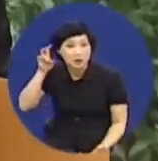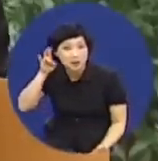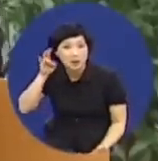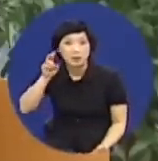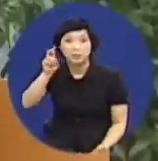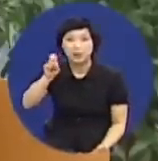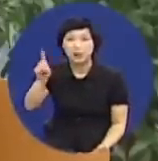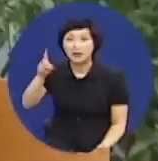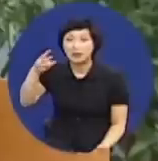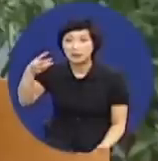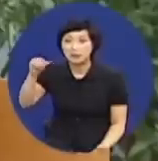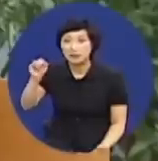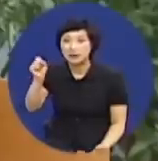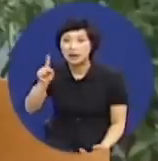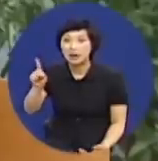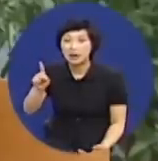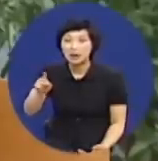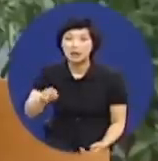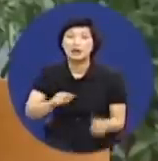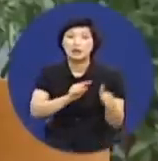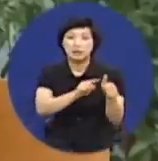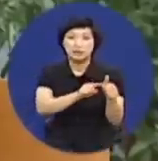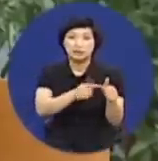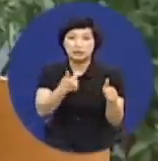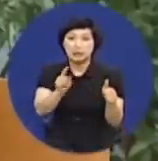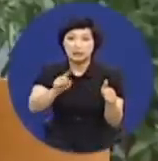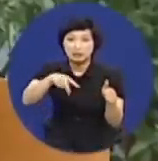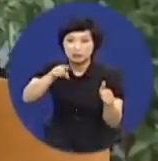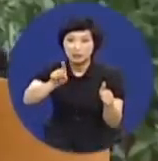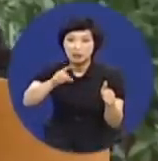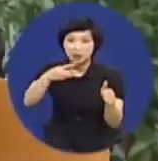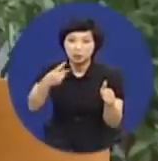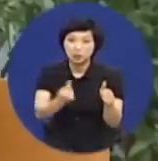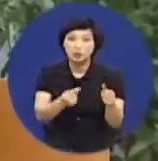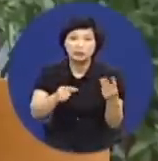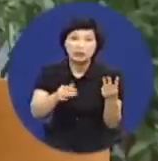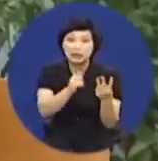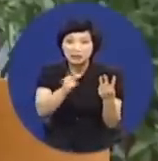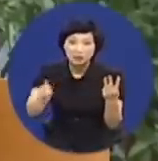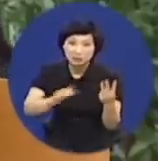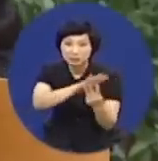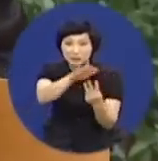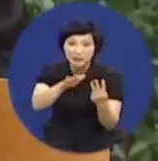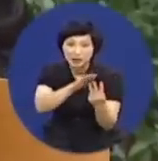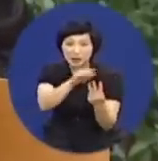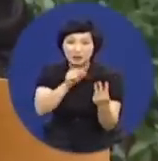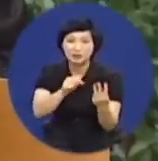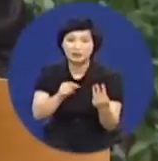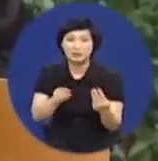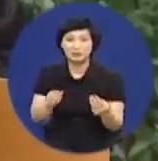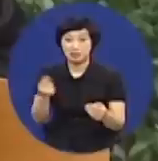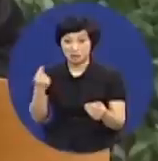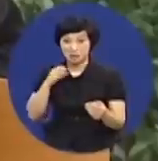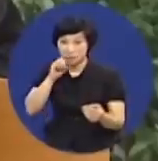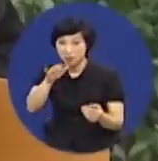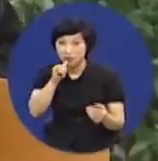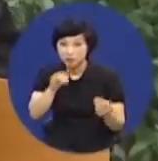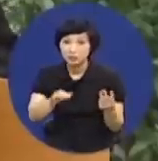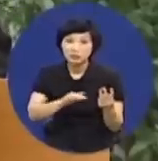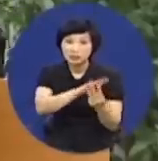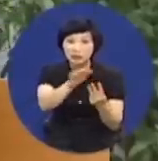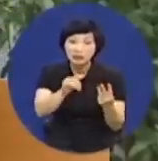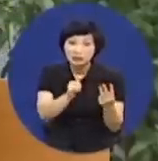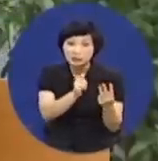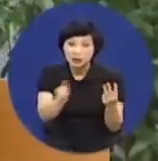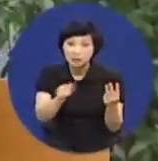マリア、ラザロを愛しておられたと記録されています。先ほど申し上げましたように、この3人の兄弟